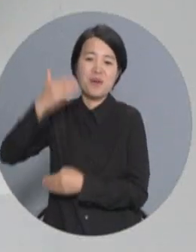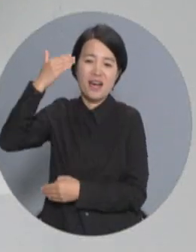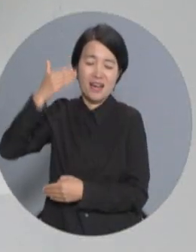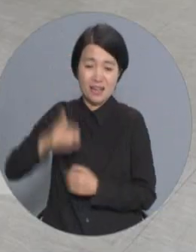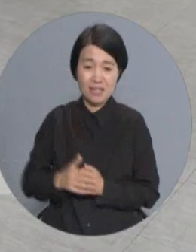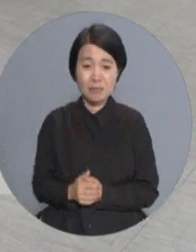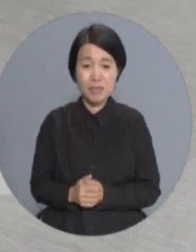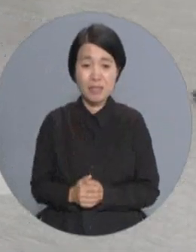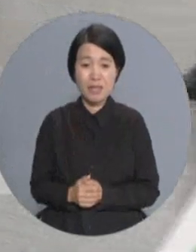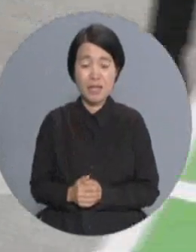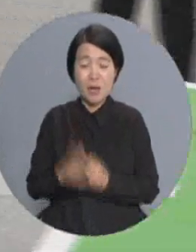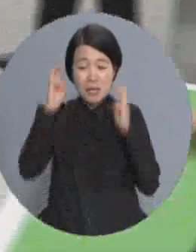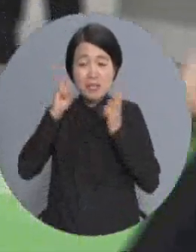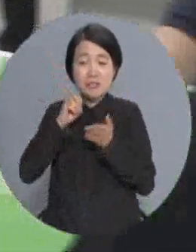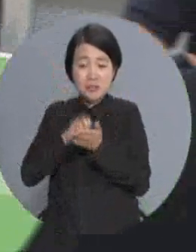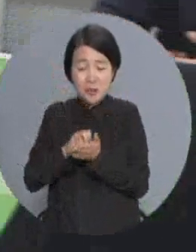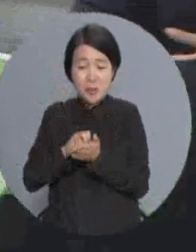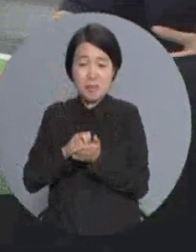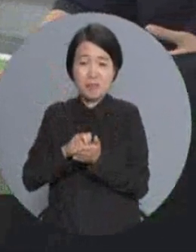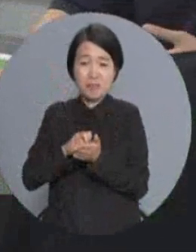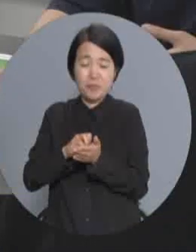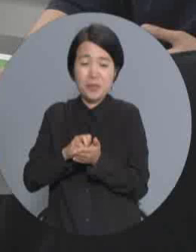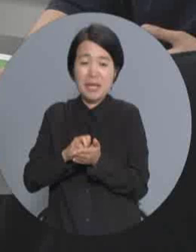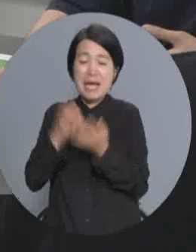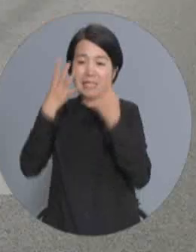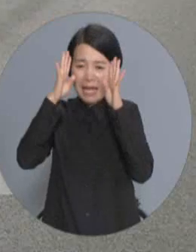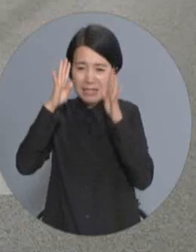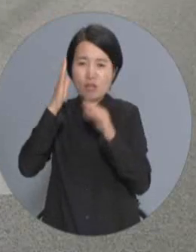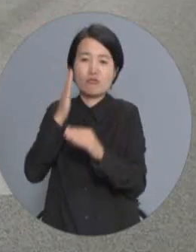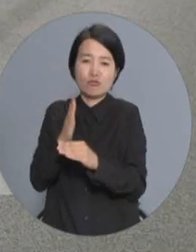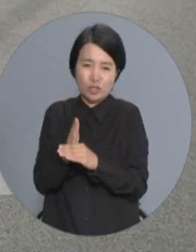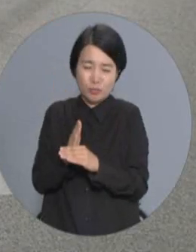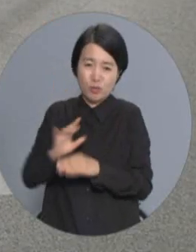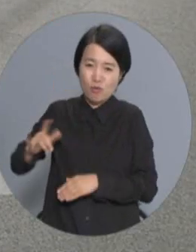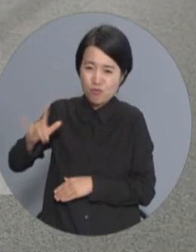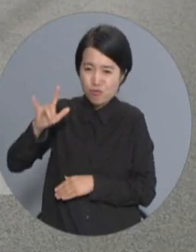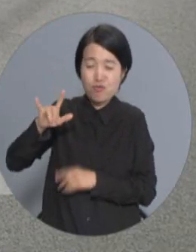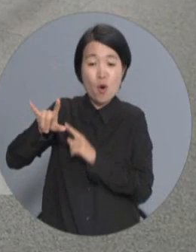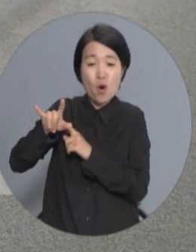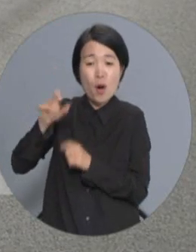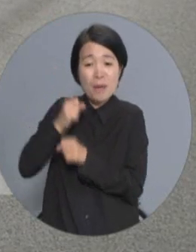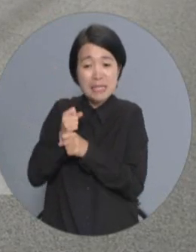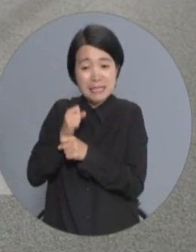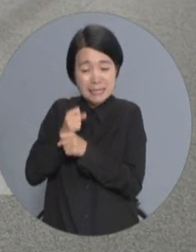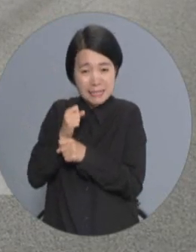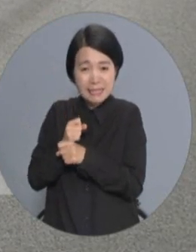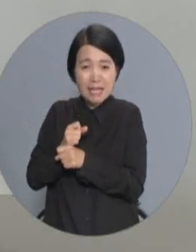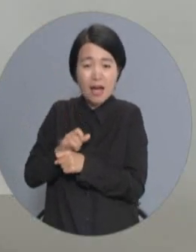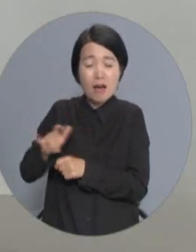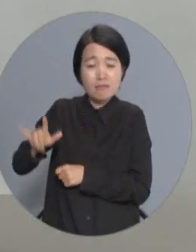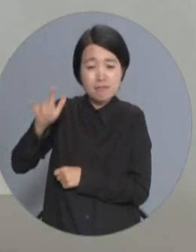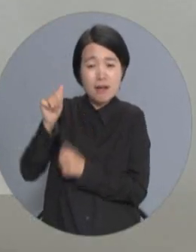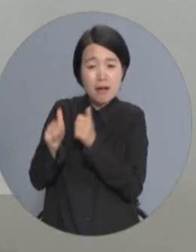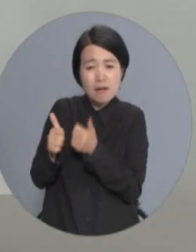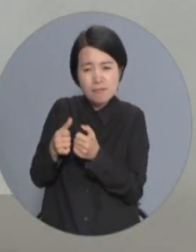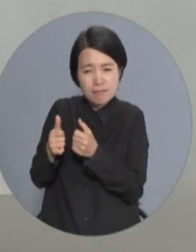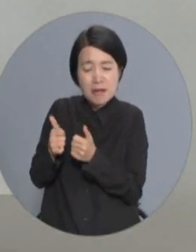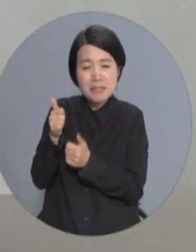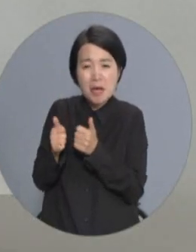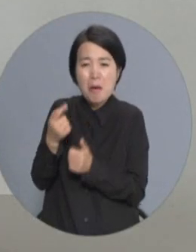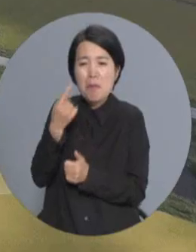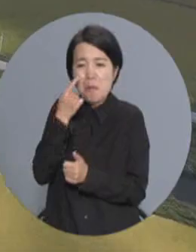열었습니다. 취업을 앞둔 4학년을 대상으로 드론 비행체 제작과 시험 비행 관련 교육이 진행되고